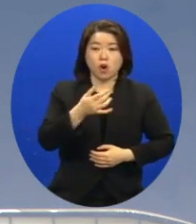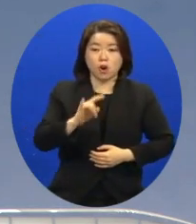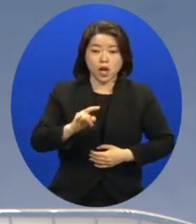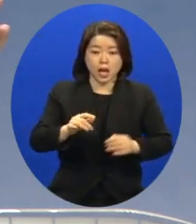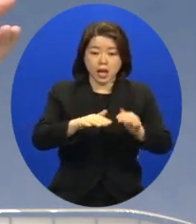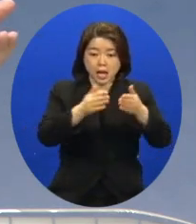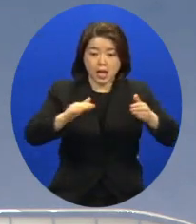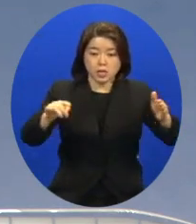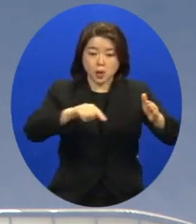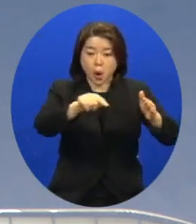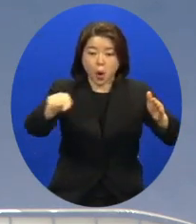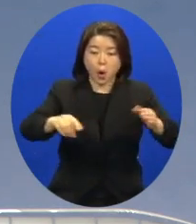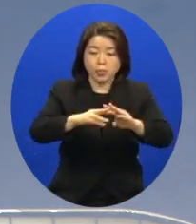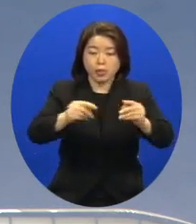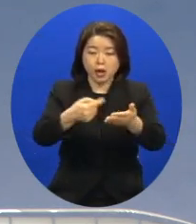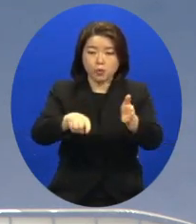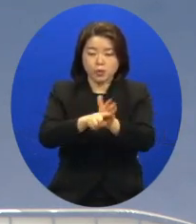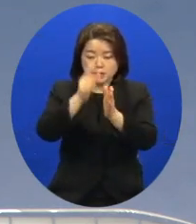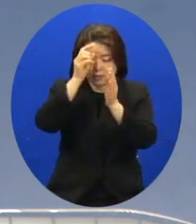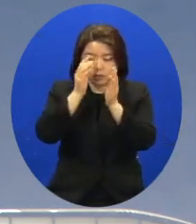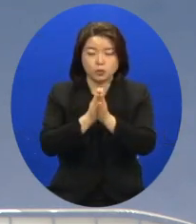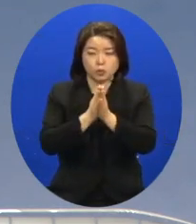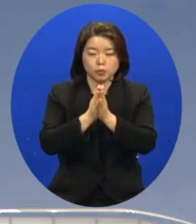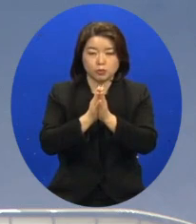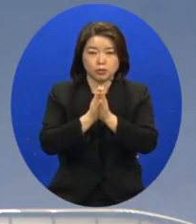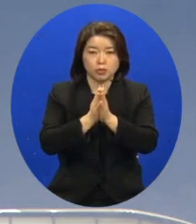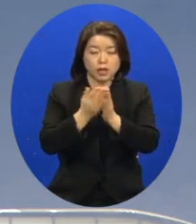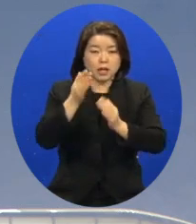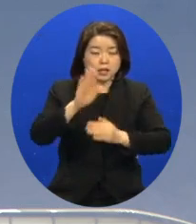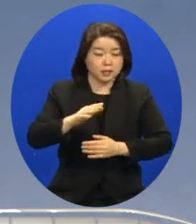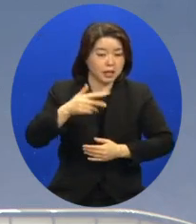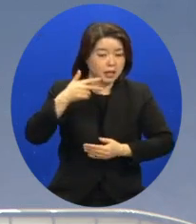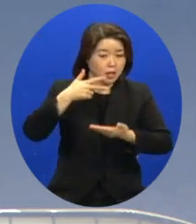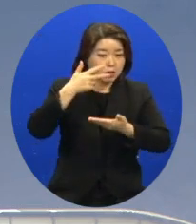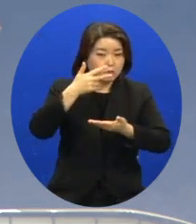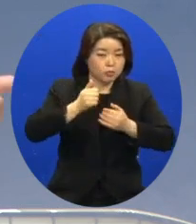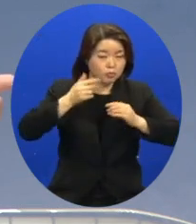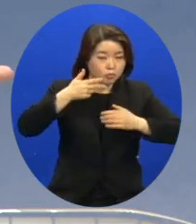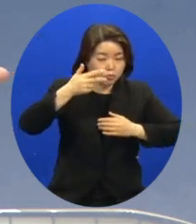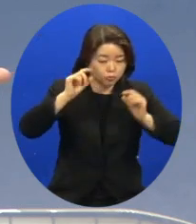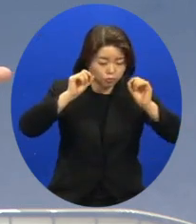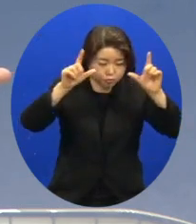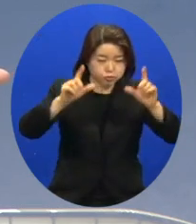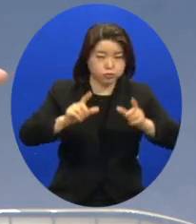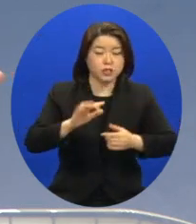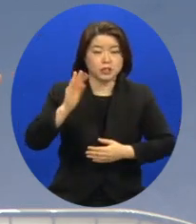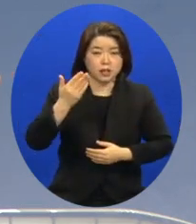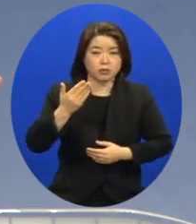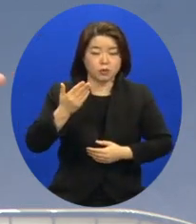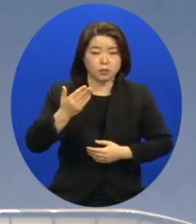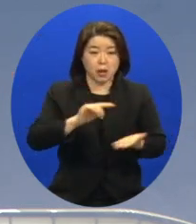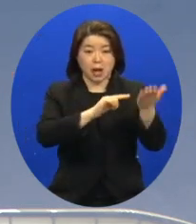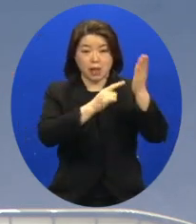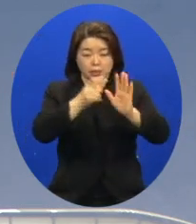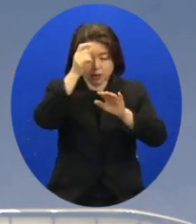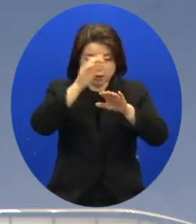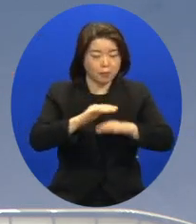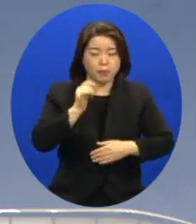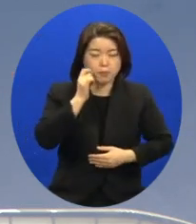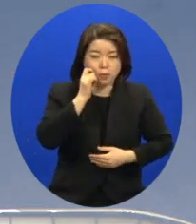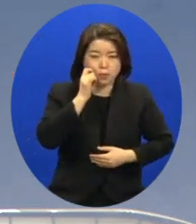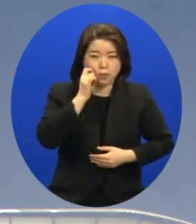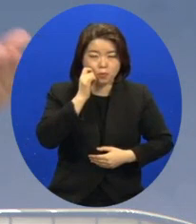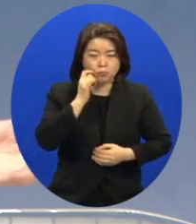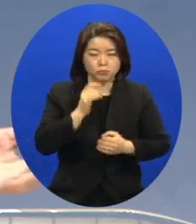위해서 기도하는데 주일이 되었습니다. 자, 드러내고 예배 드릴 수는 없는 상황이고 그렇다고